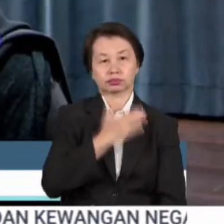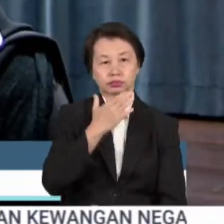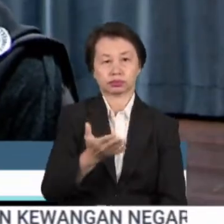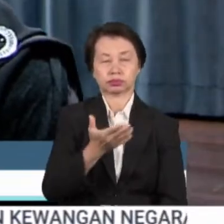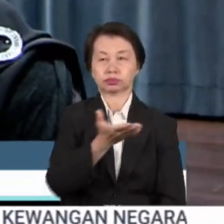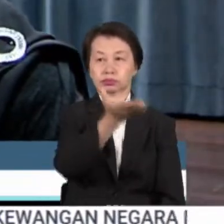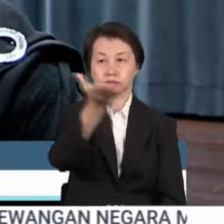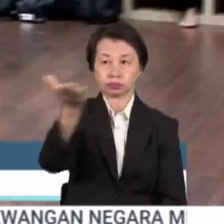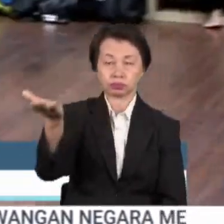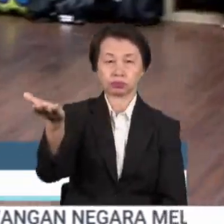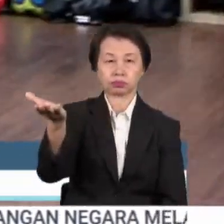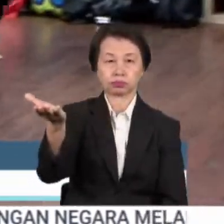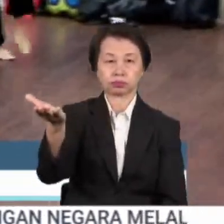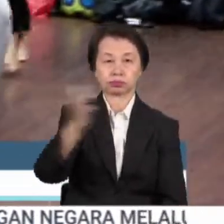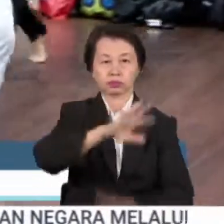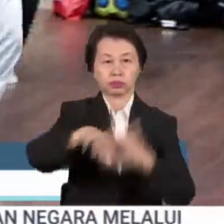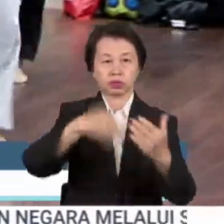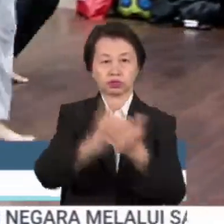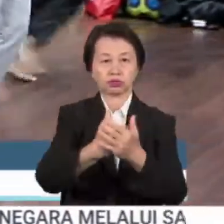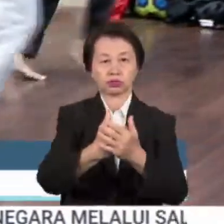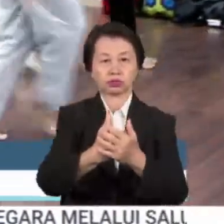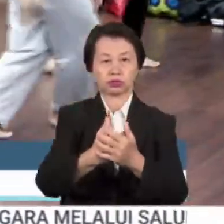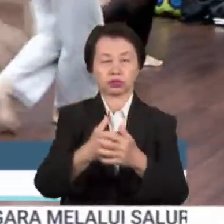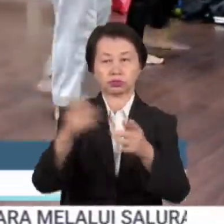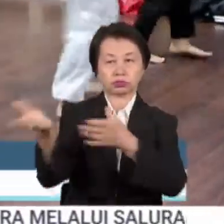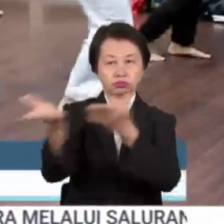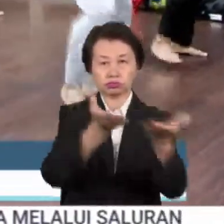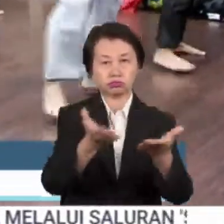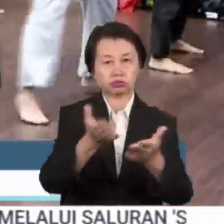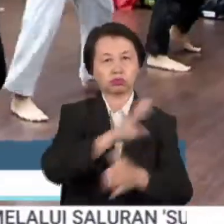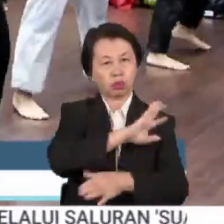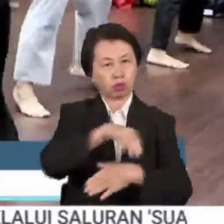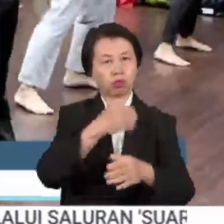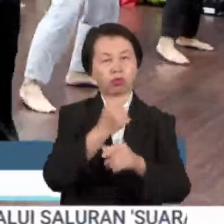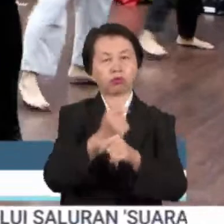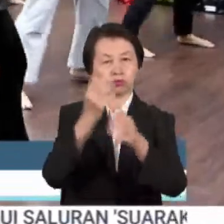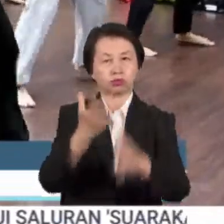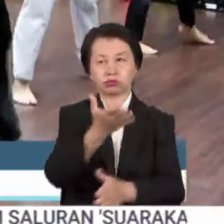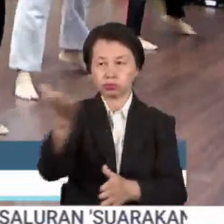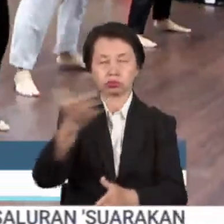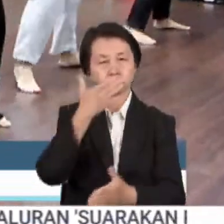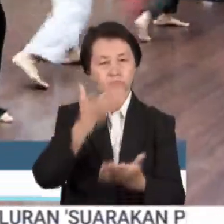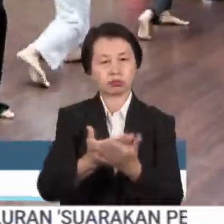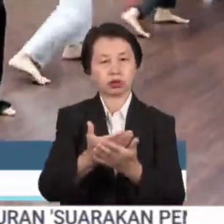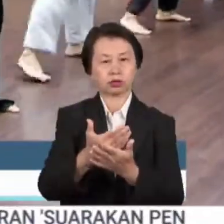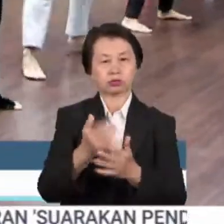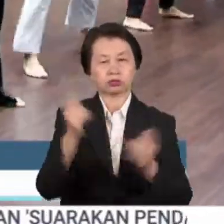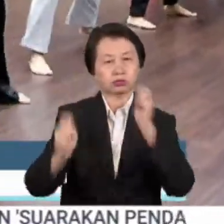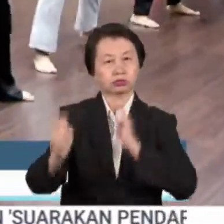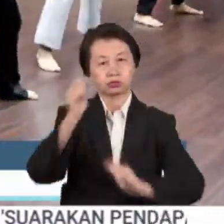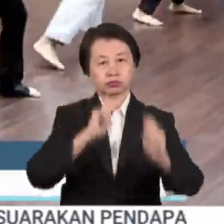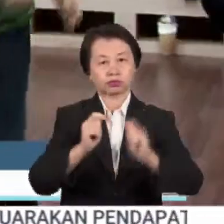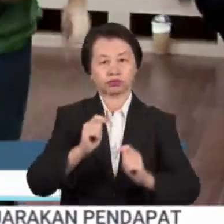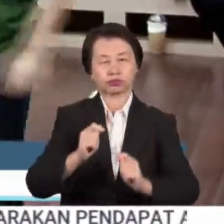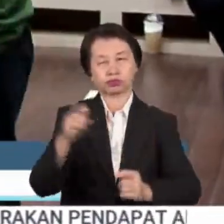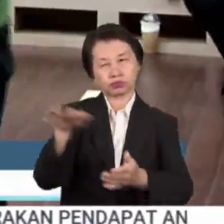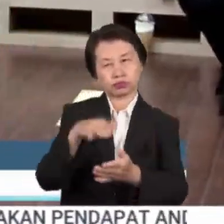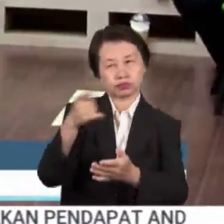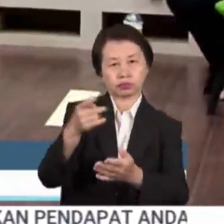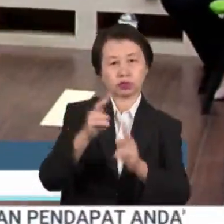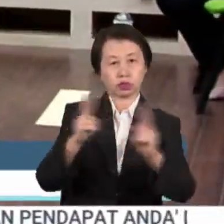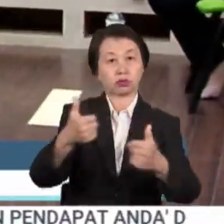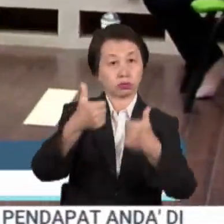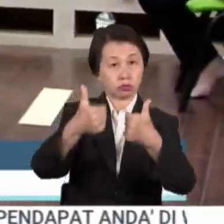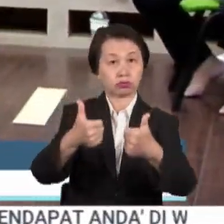daripada semua tenaga produksi adalah sangat baik dan insya-Allah pementasan kita pun rasanya sangat